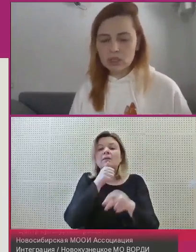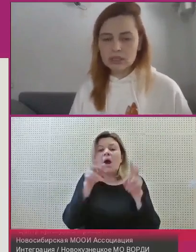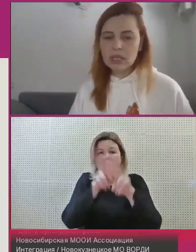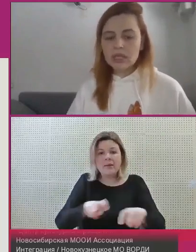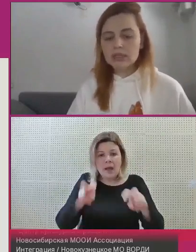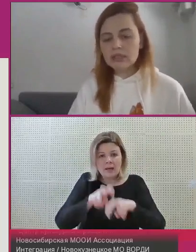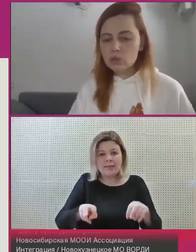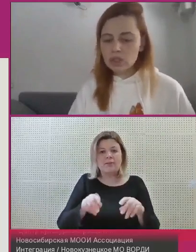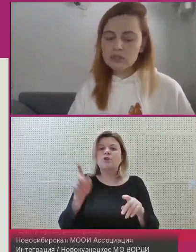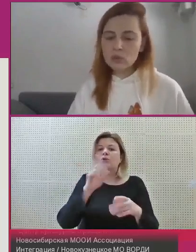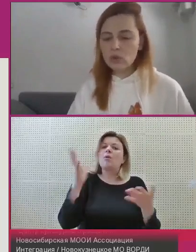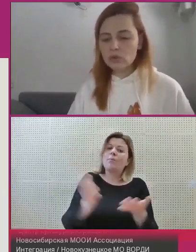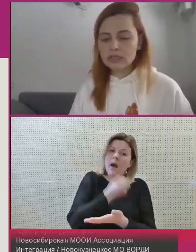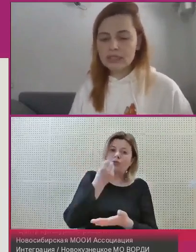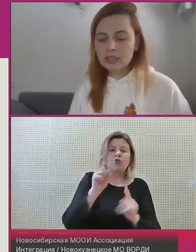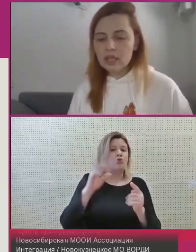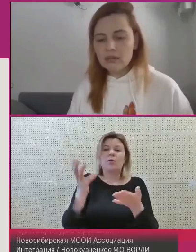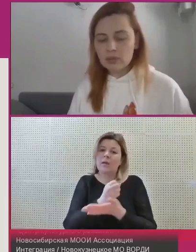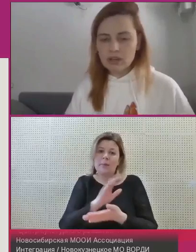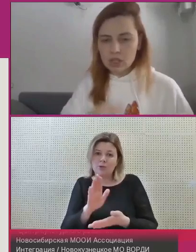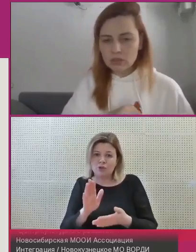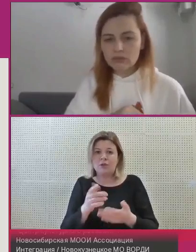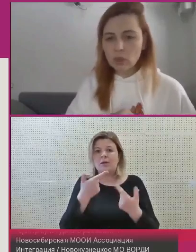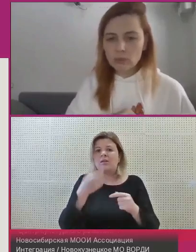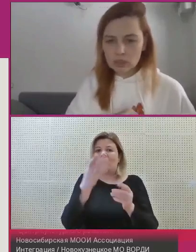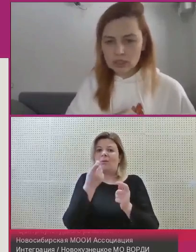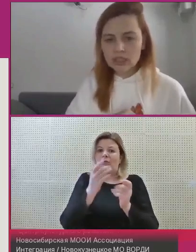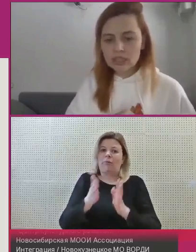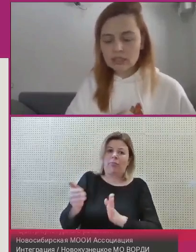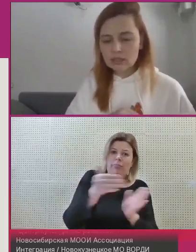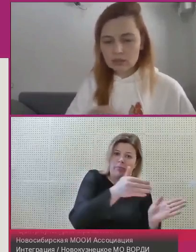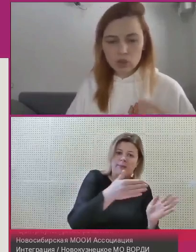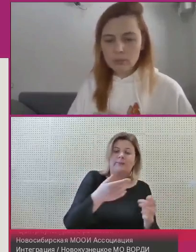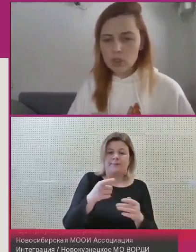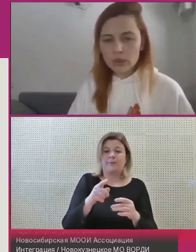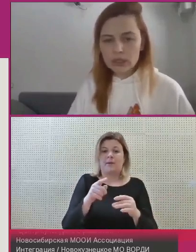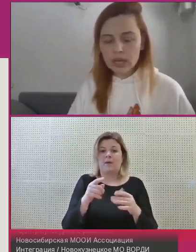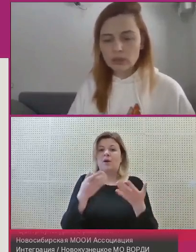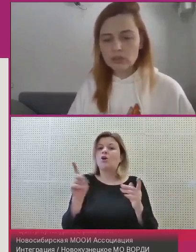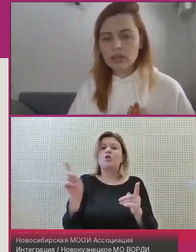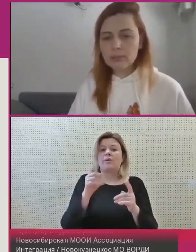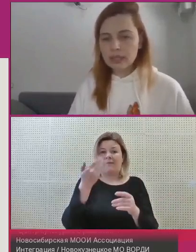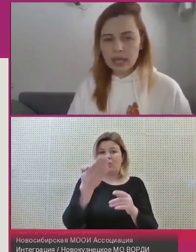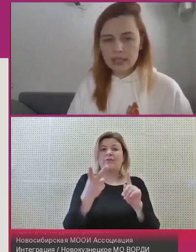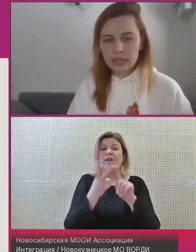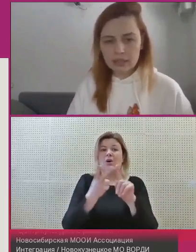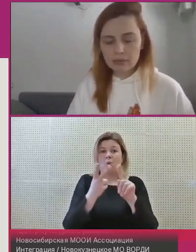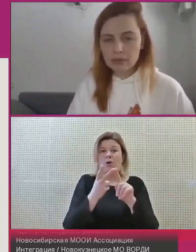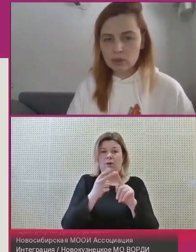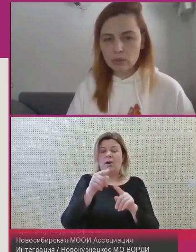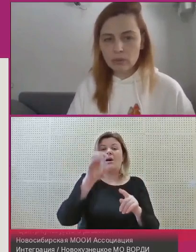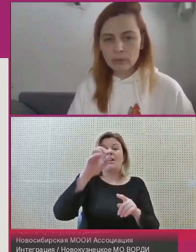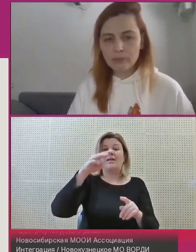не получилось. Где вы ушли в сторону, где вот ваш тот второй пункт стратегии, что пошло не так. То есть вы обкатали